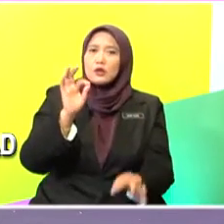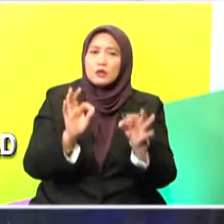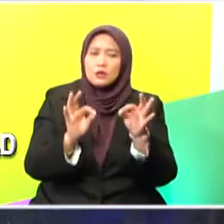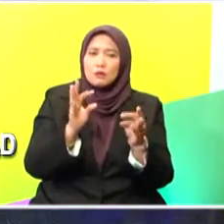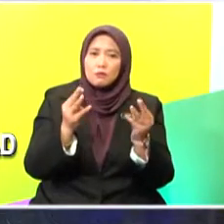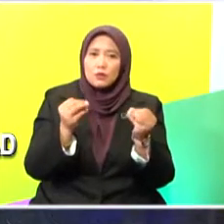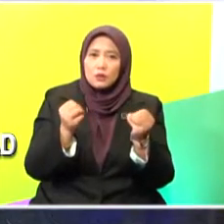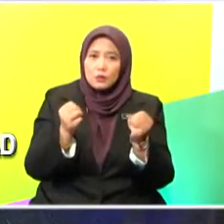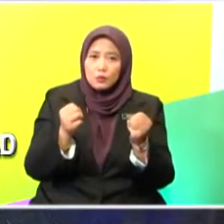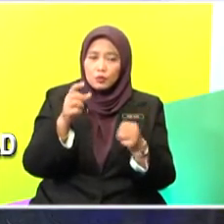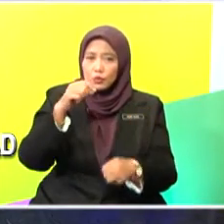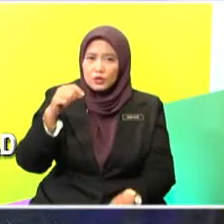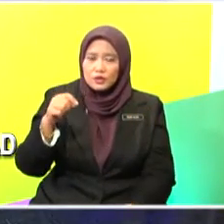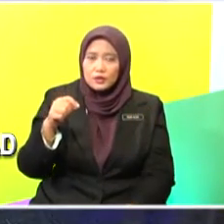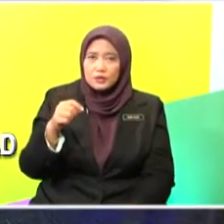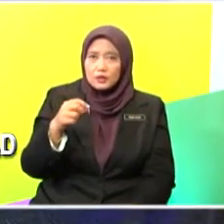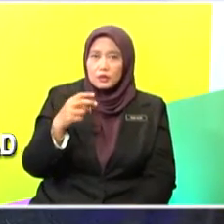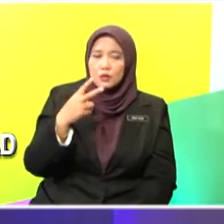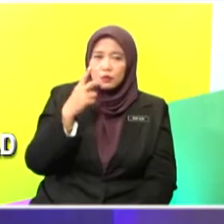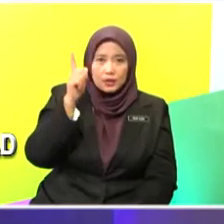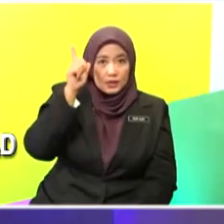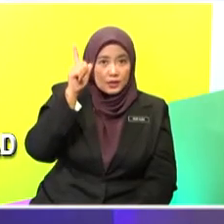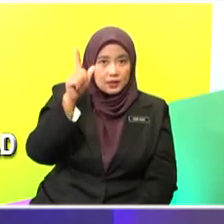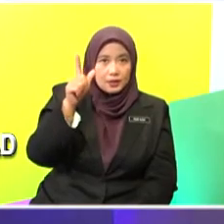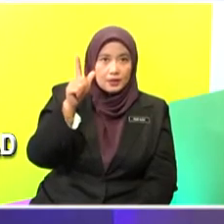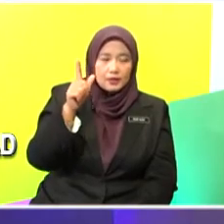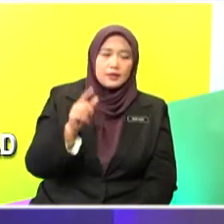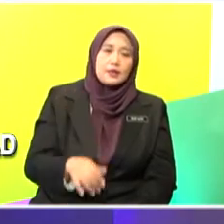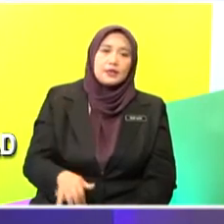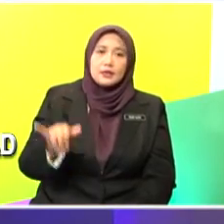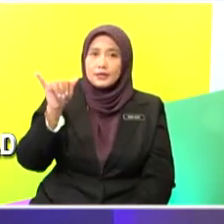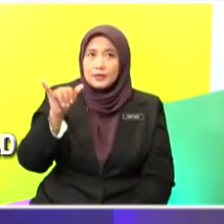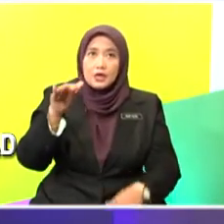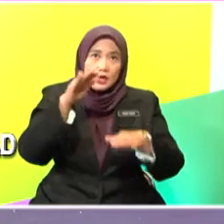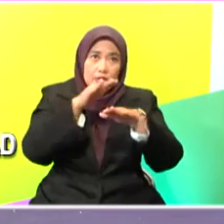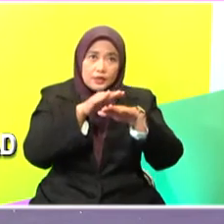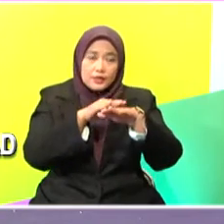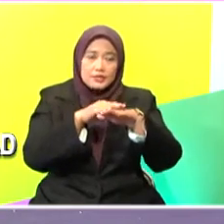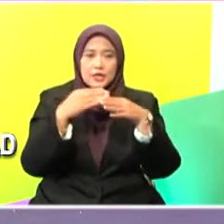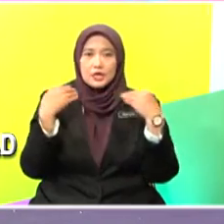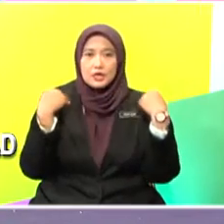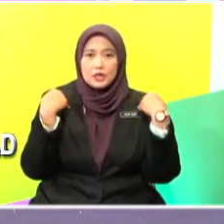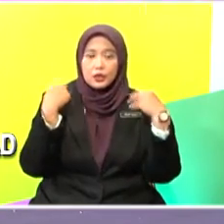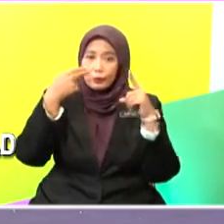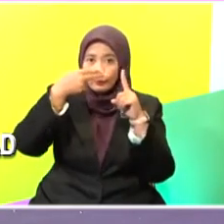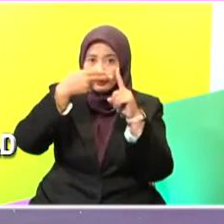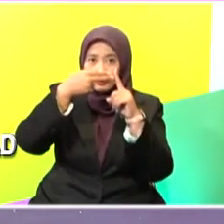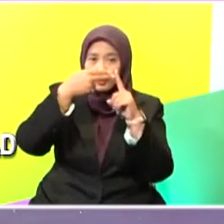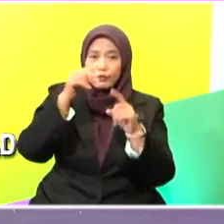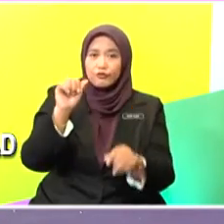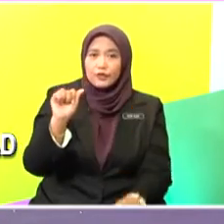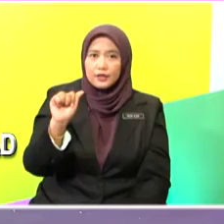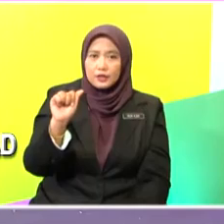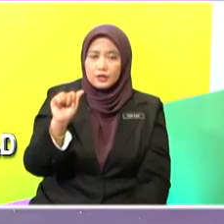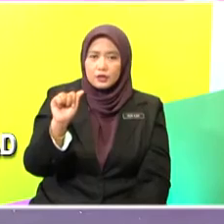A. Yang atas ni cikgu. Okey, yang tu A. Jadi Hakim kena, kalau nak buat huruf A,